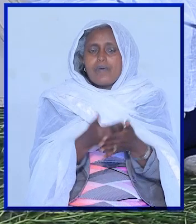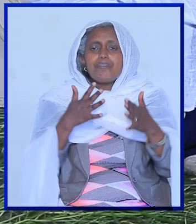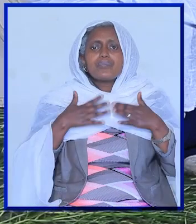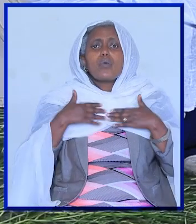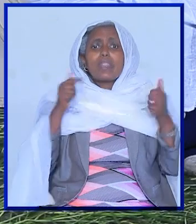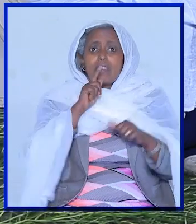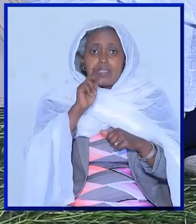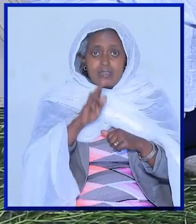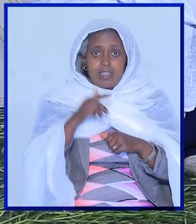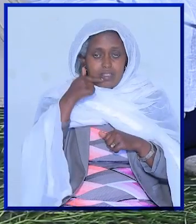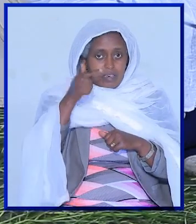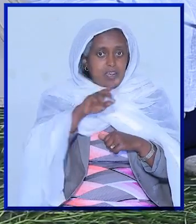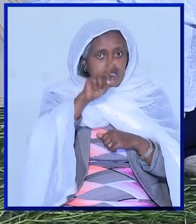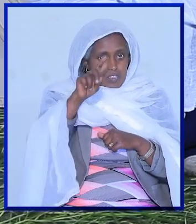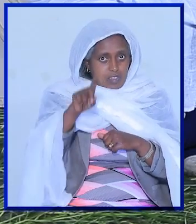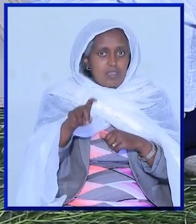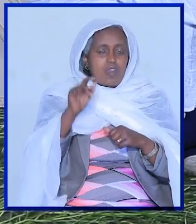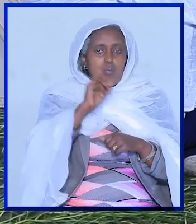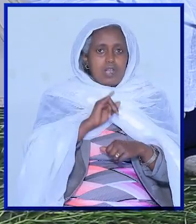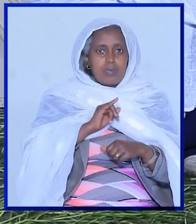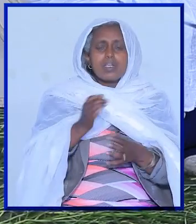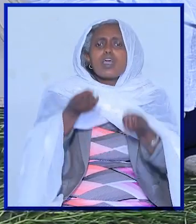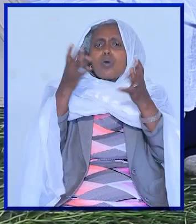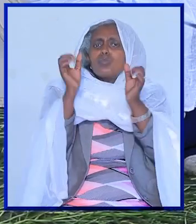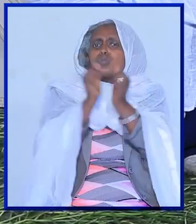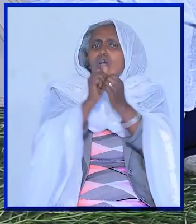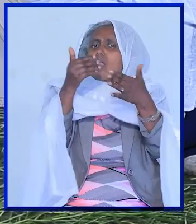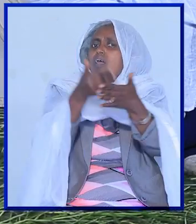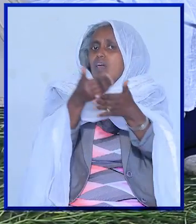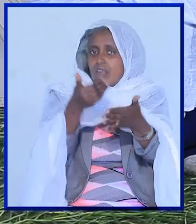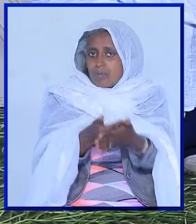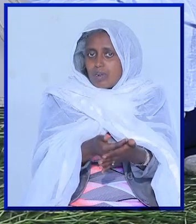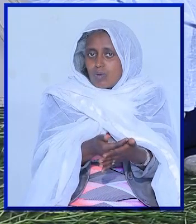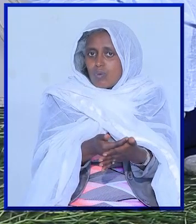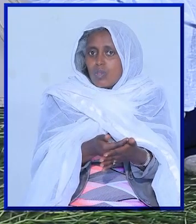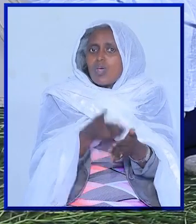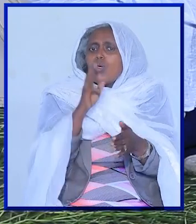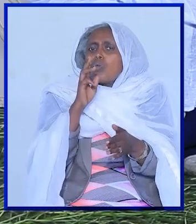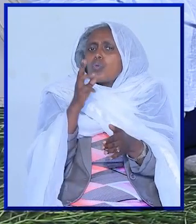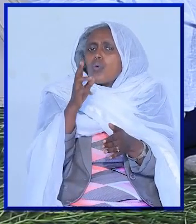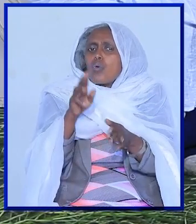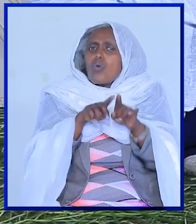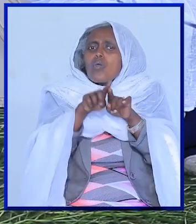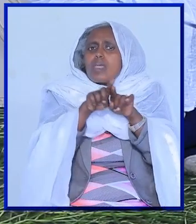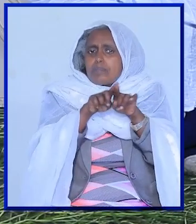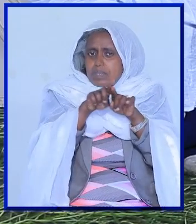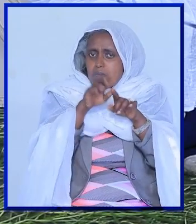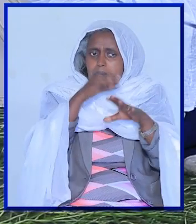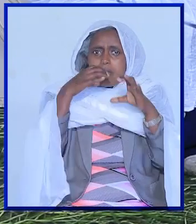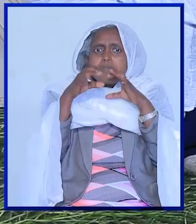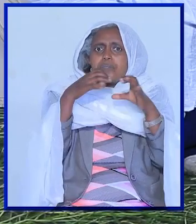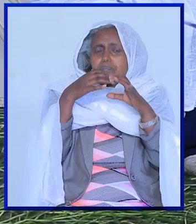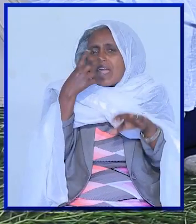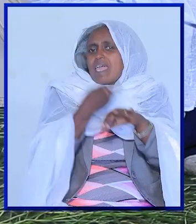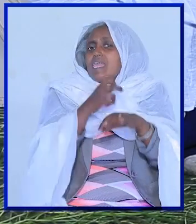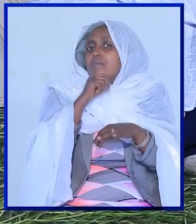ወጣት ነኝ ትላለች ጥያቄያችን። ከብዙዎች ጋር እቀራረባለሁ። ቶሎ የምግባባና